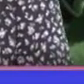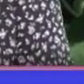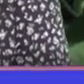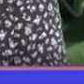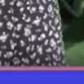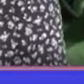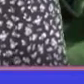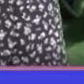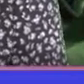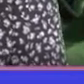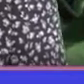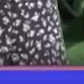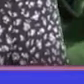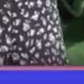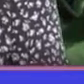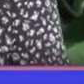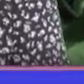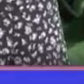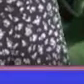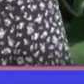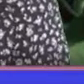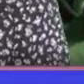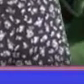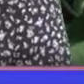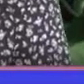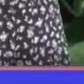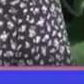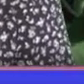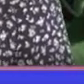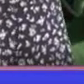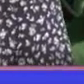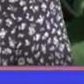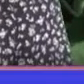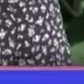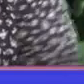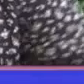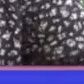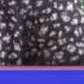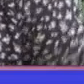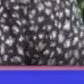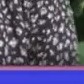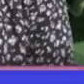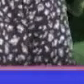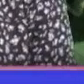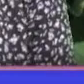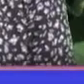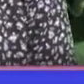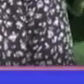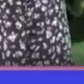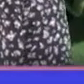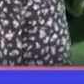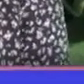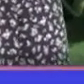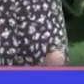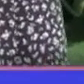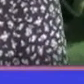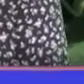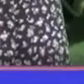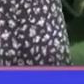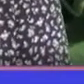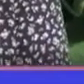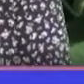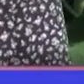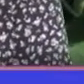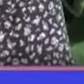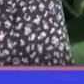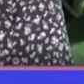ของสหรัฐอเมริกาเพื่อที่จะวิจัยคลินิกระยะที่ 2ซึ่งจะอยู่ในช่วงเดือนสิงหาคมที่ผ่านมาแล้วก็จะเริ่มใน